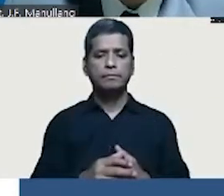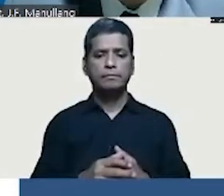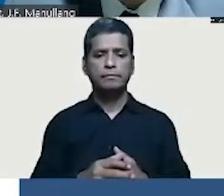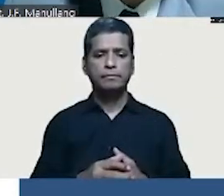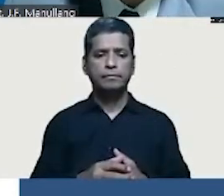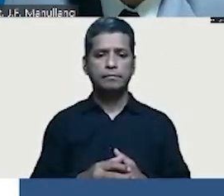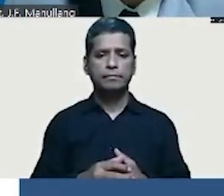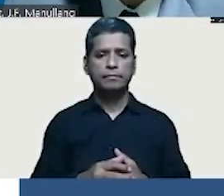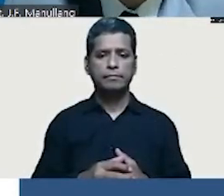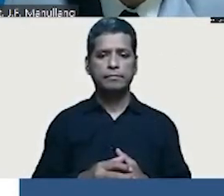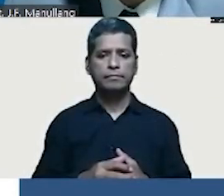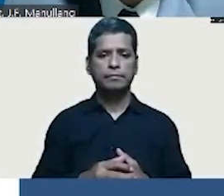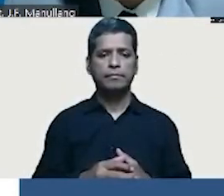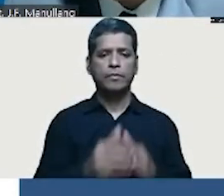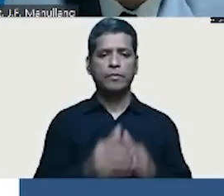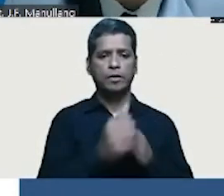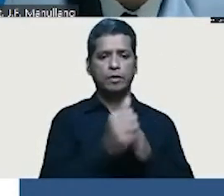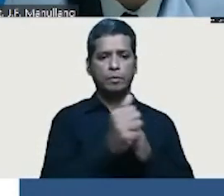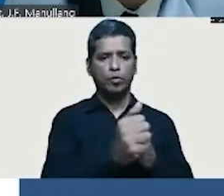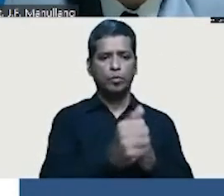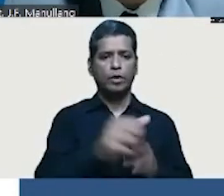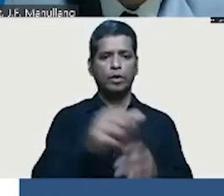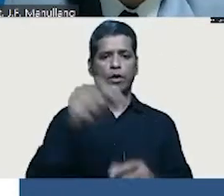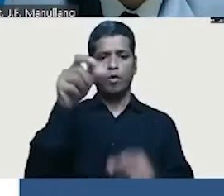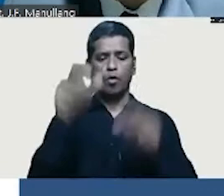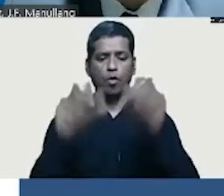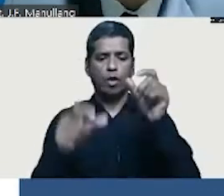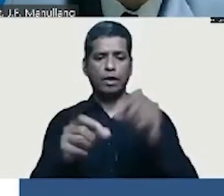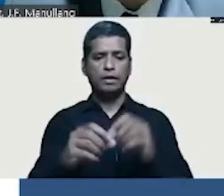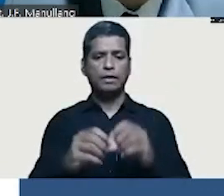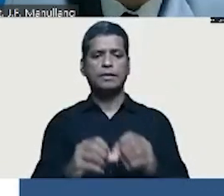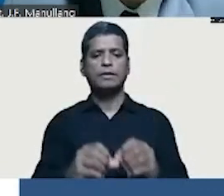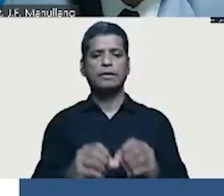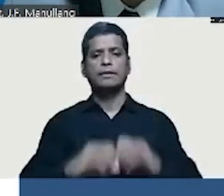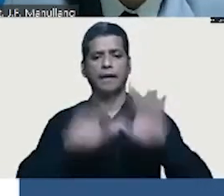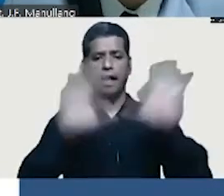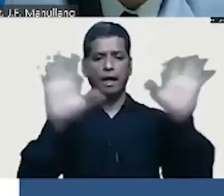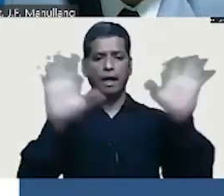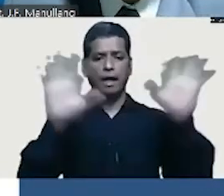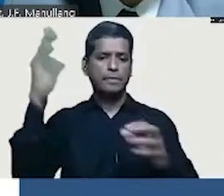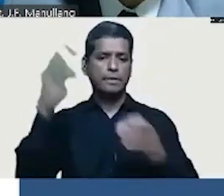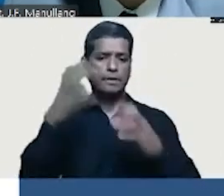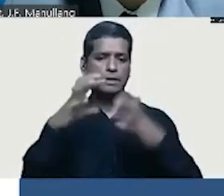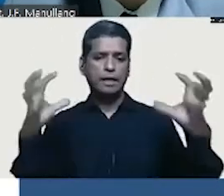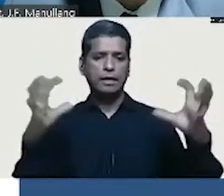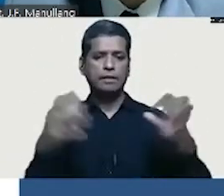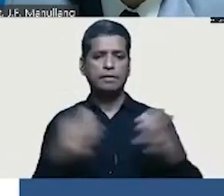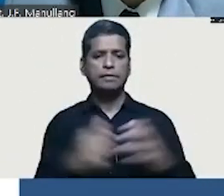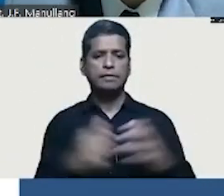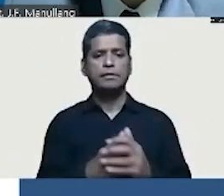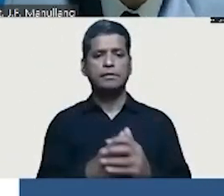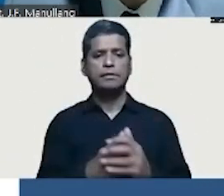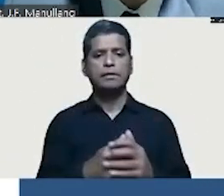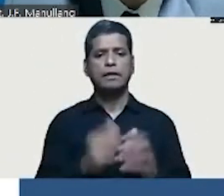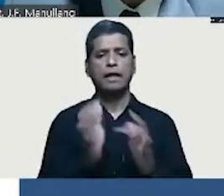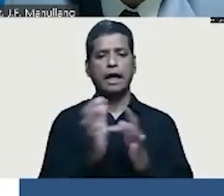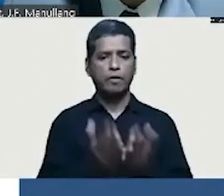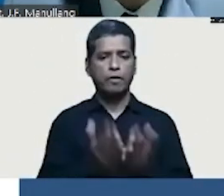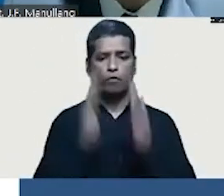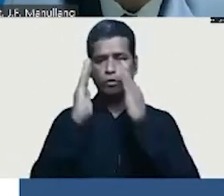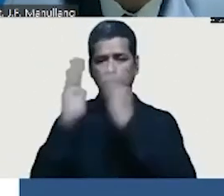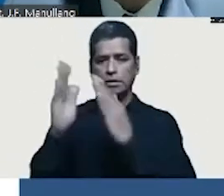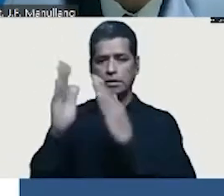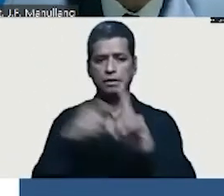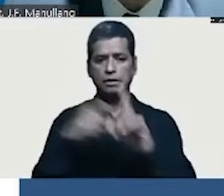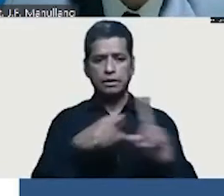menuntun kepada terang yang lebih besar yaitu kitab yang fokusnya adalah Kristus tulisannya bukanlah